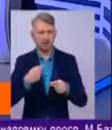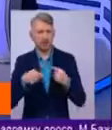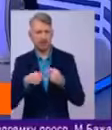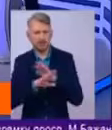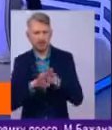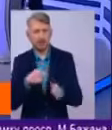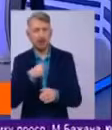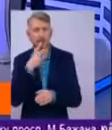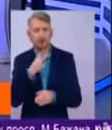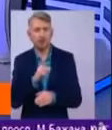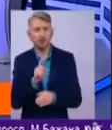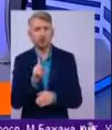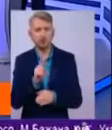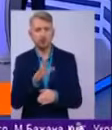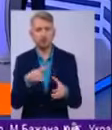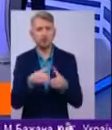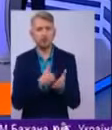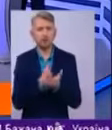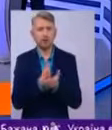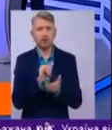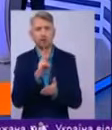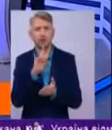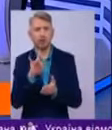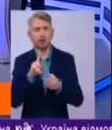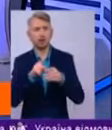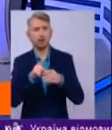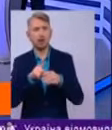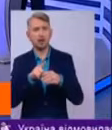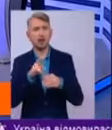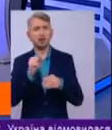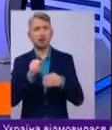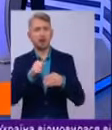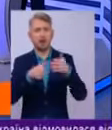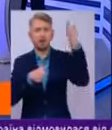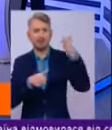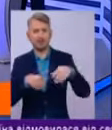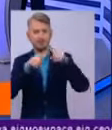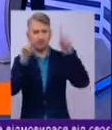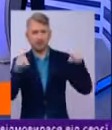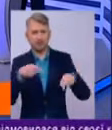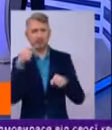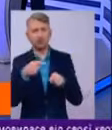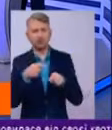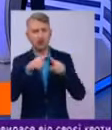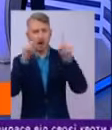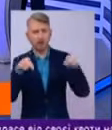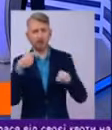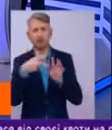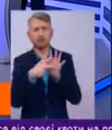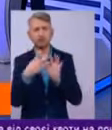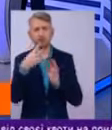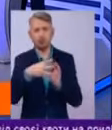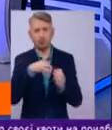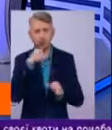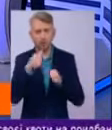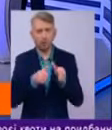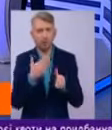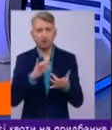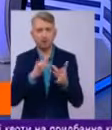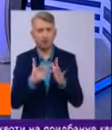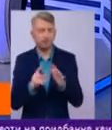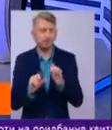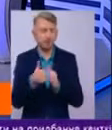я там бачу, що в штабі УНР на стіні висить карта 1740 року, яка просто в інтернеті перша трапилася,